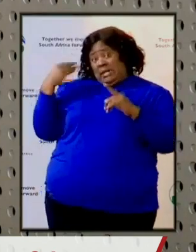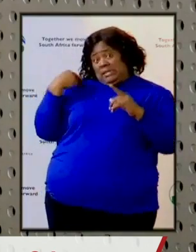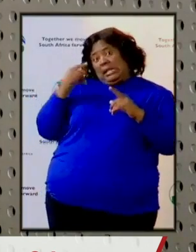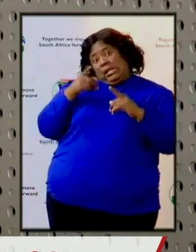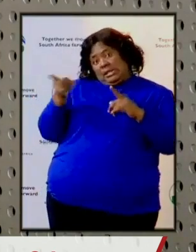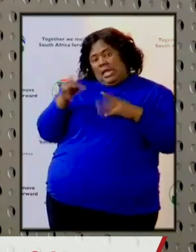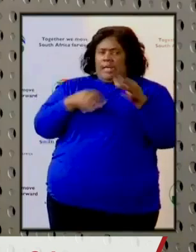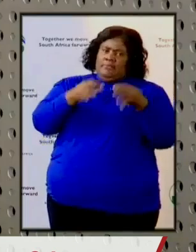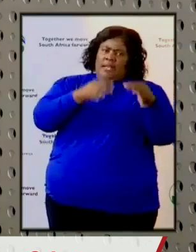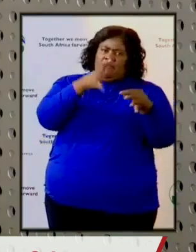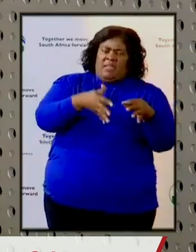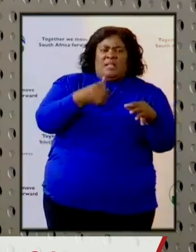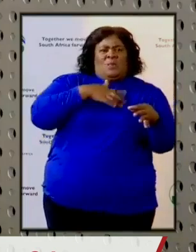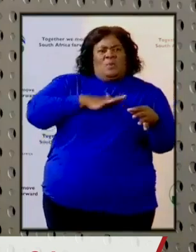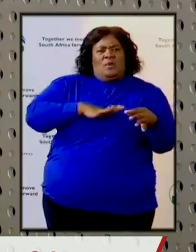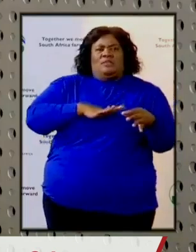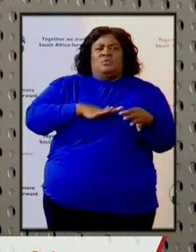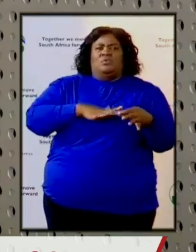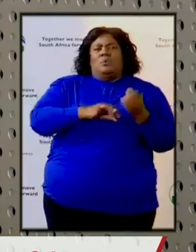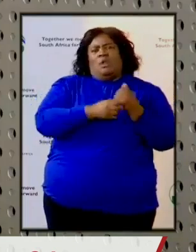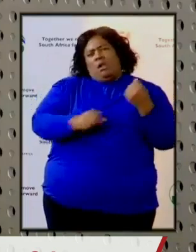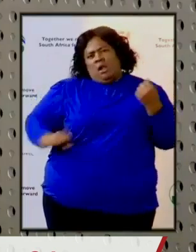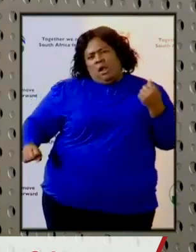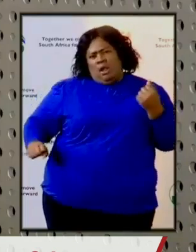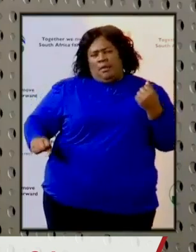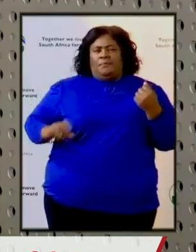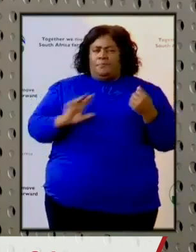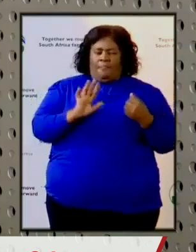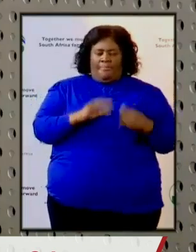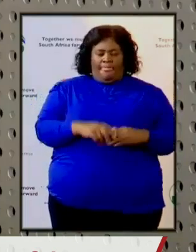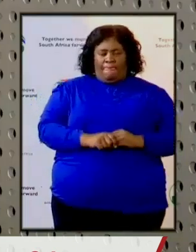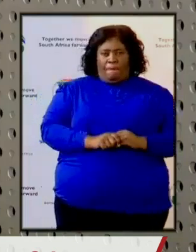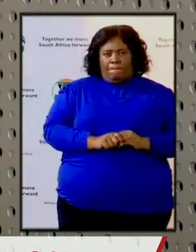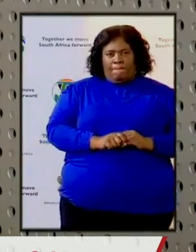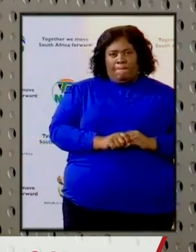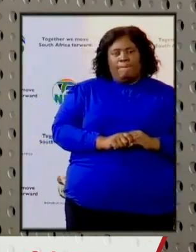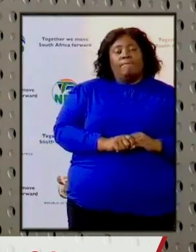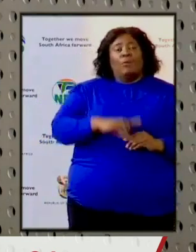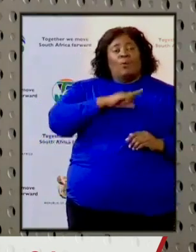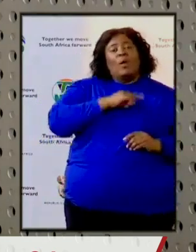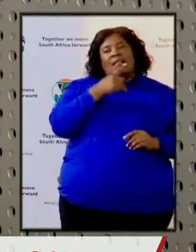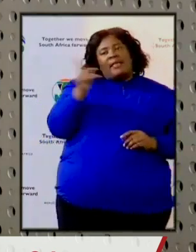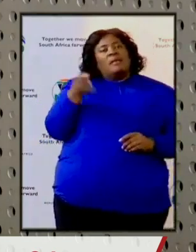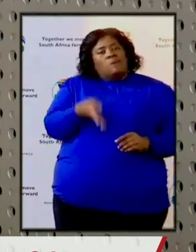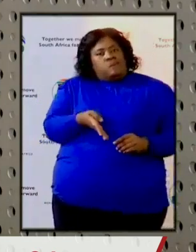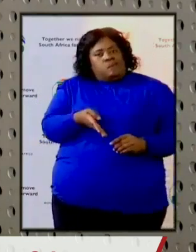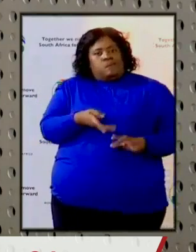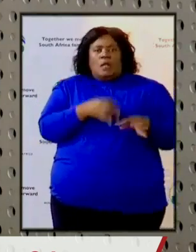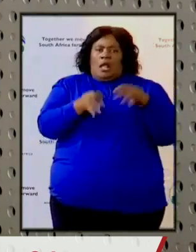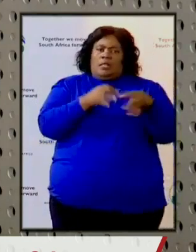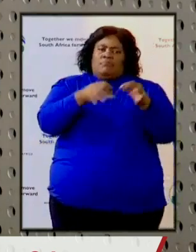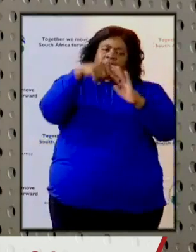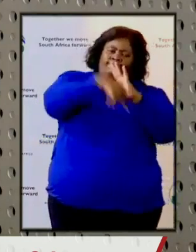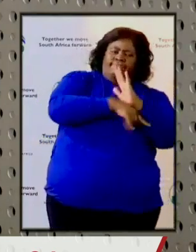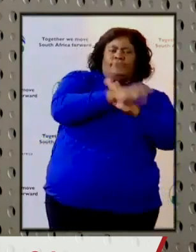uchitha isikhathi ngokubalulinda lezo zinto ngoba bakhona bazonaba